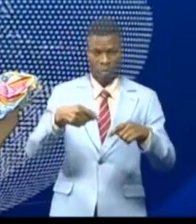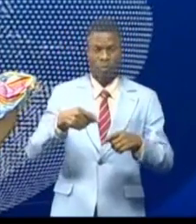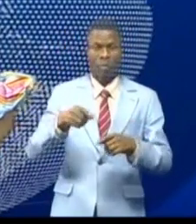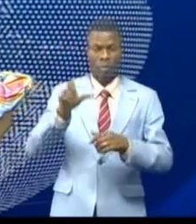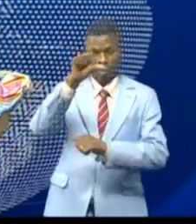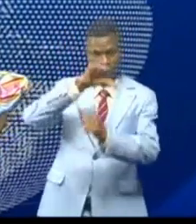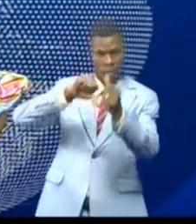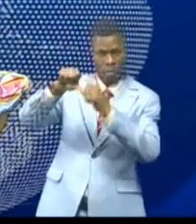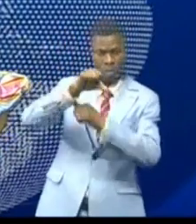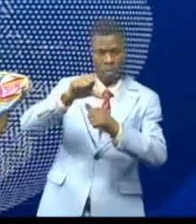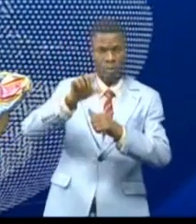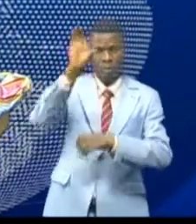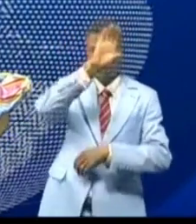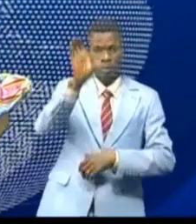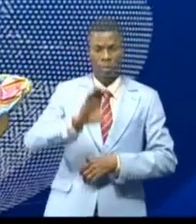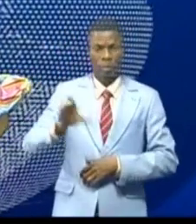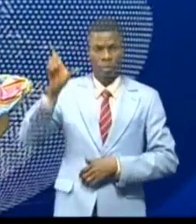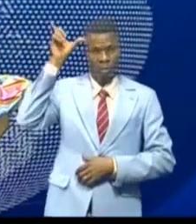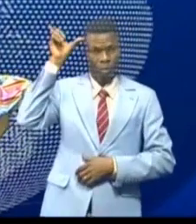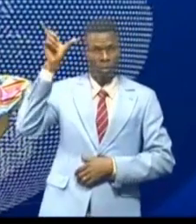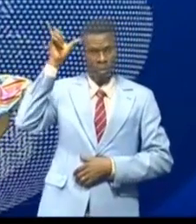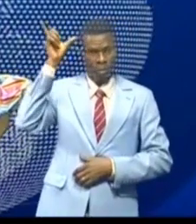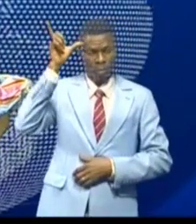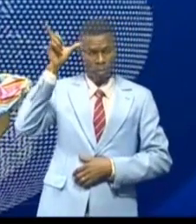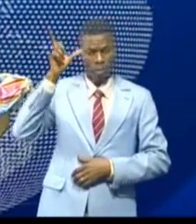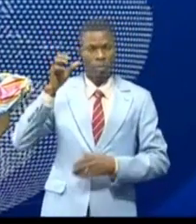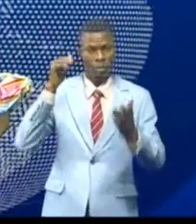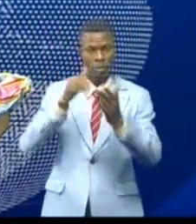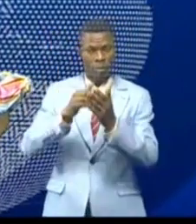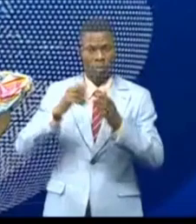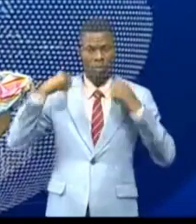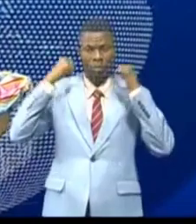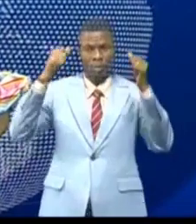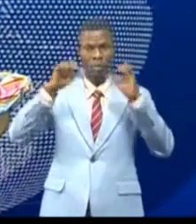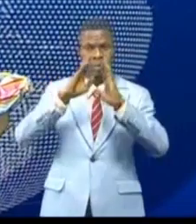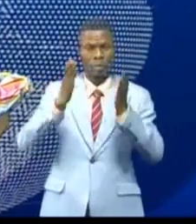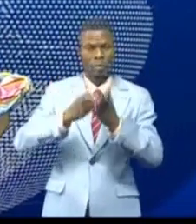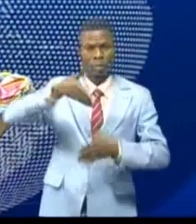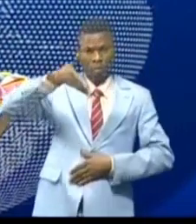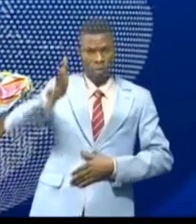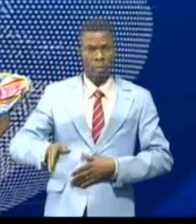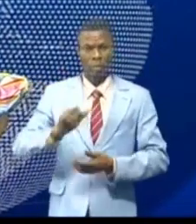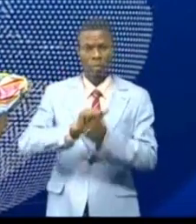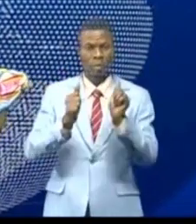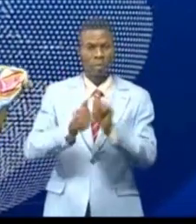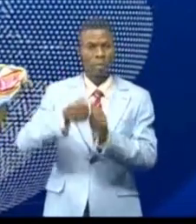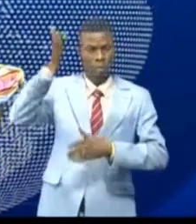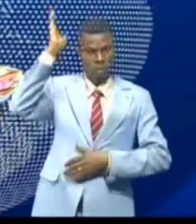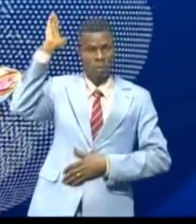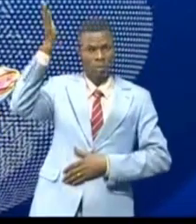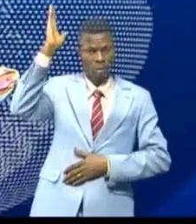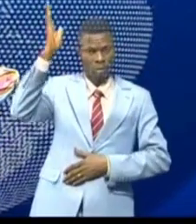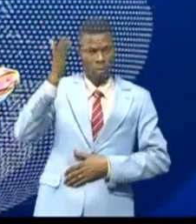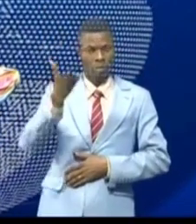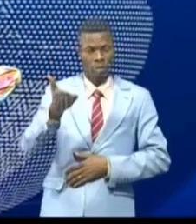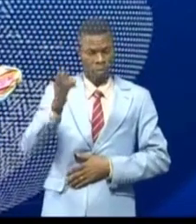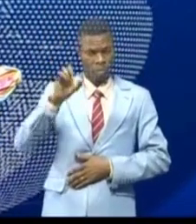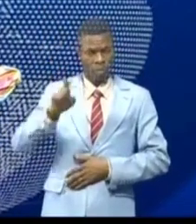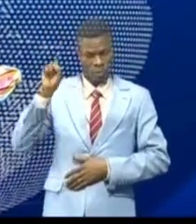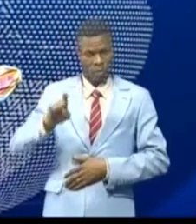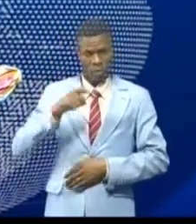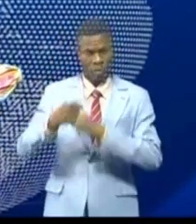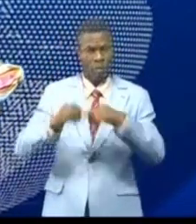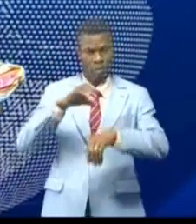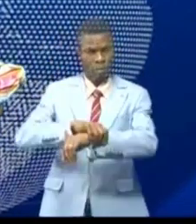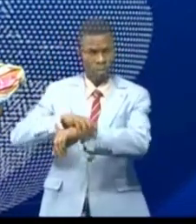de ce matin dans la commune de Lingwala contre tous les délinquants spécialisés dans le banditisme communément appelé